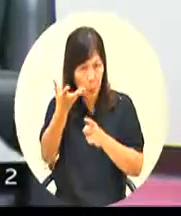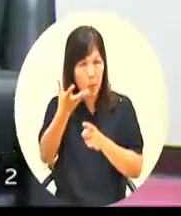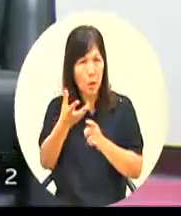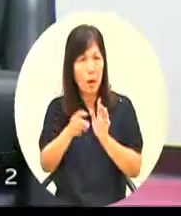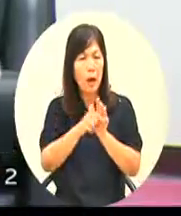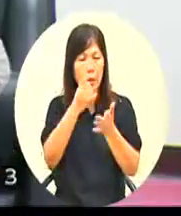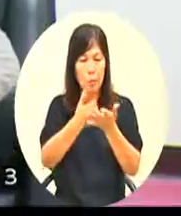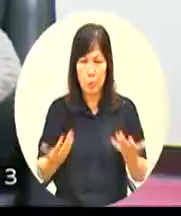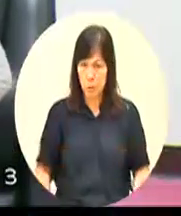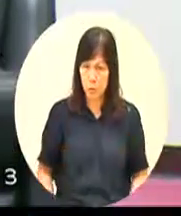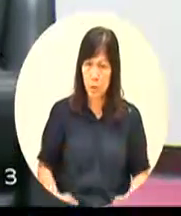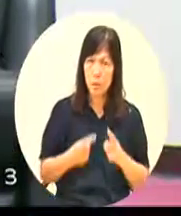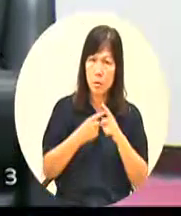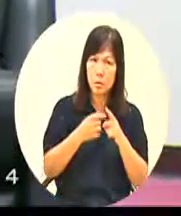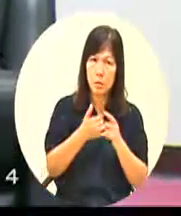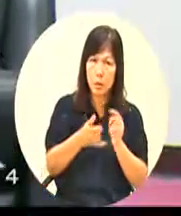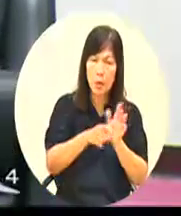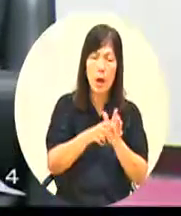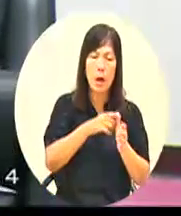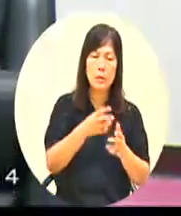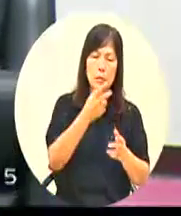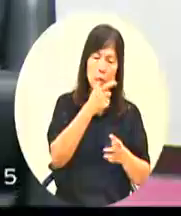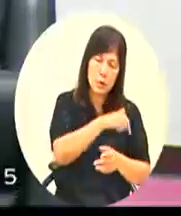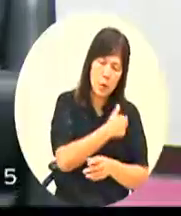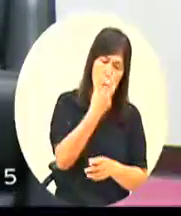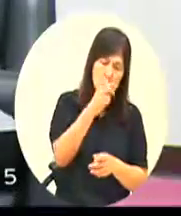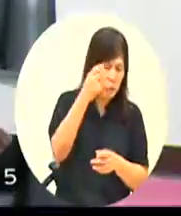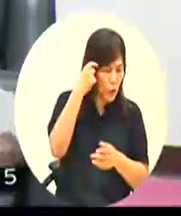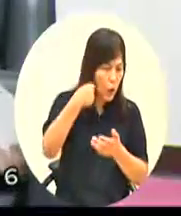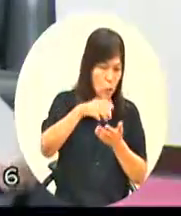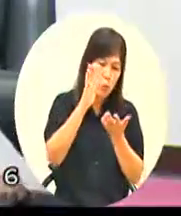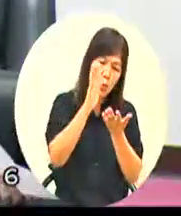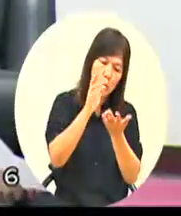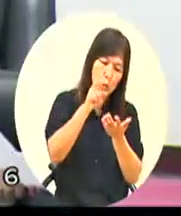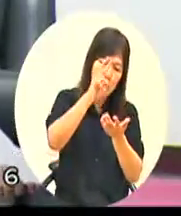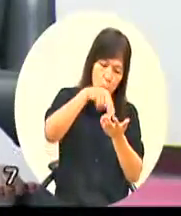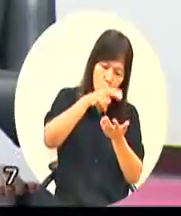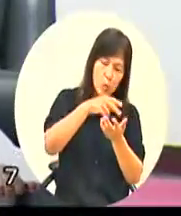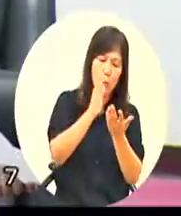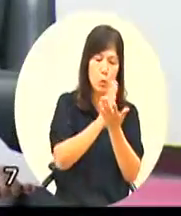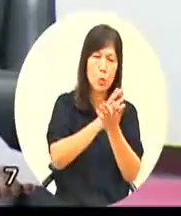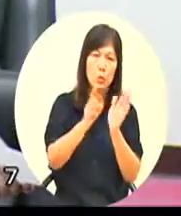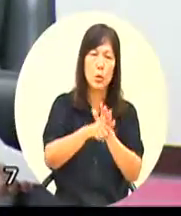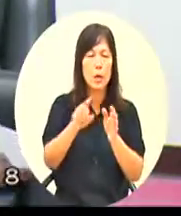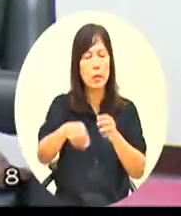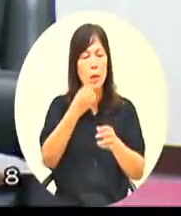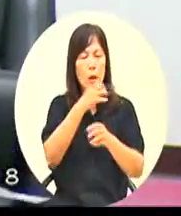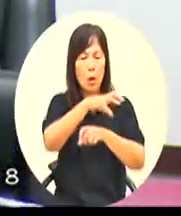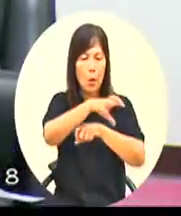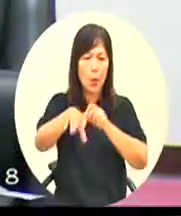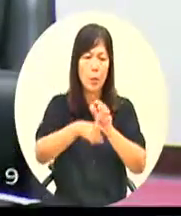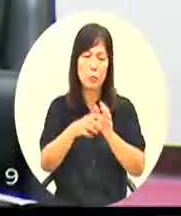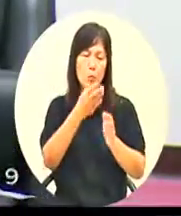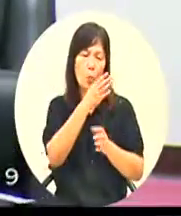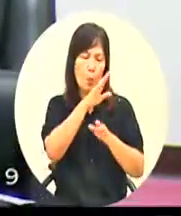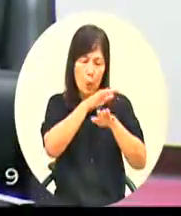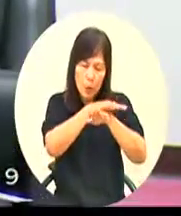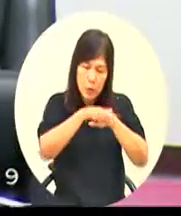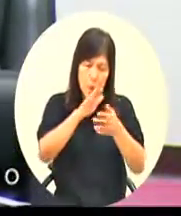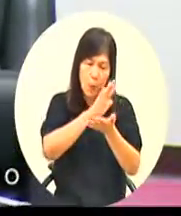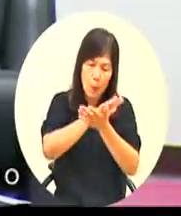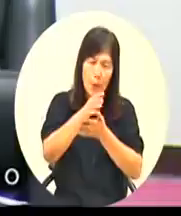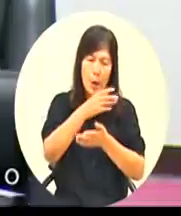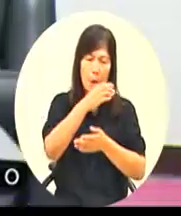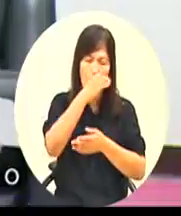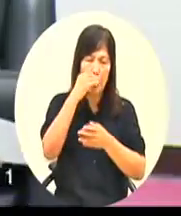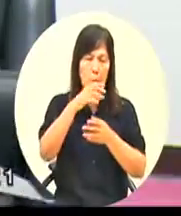退休人员，或者是刚好他假日想要去阅读，有一个这么清幽的一个环境可以在那边读书，那是多好啊！所以局